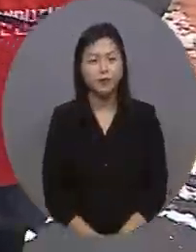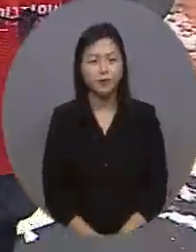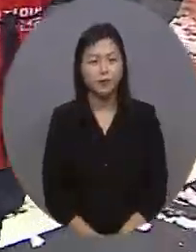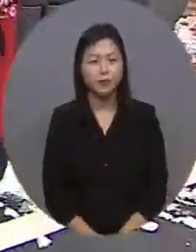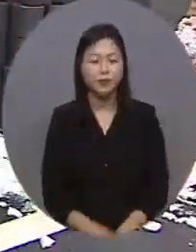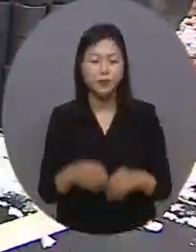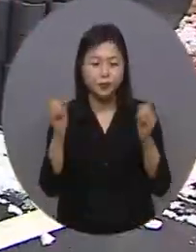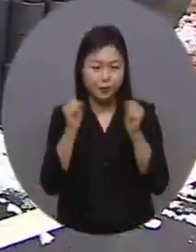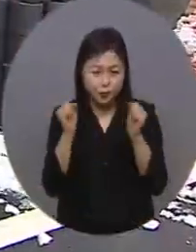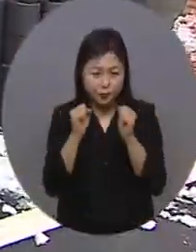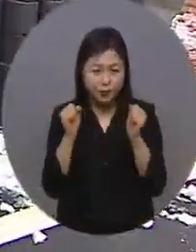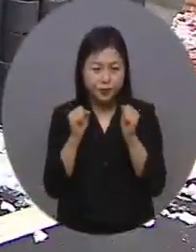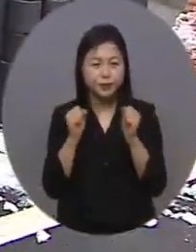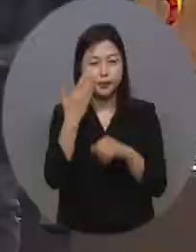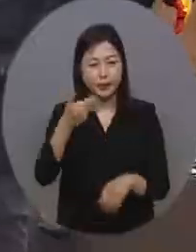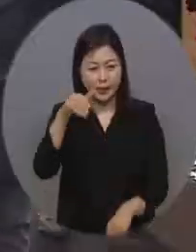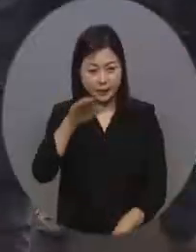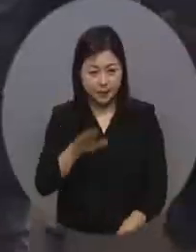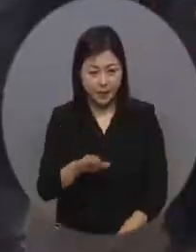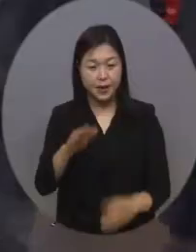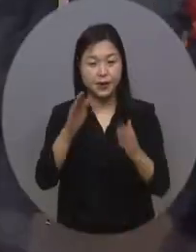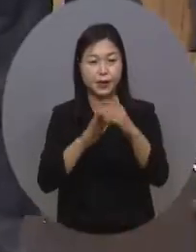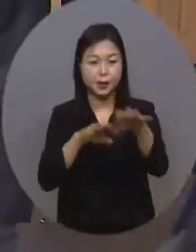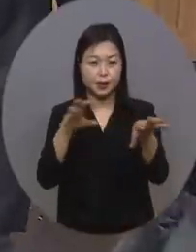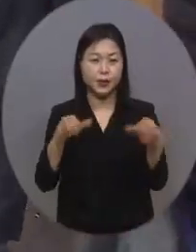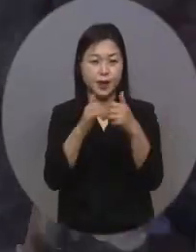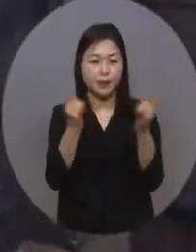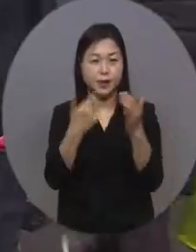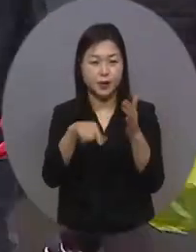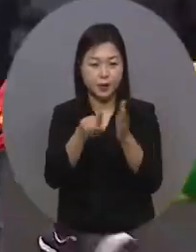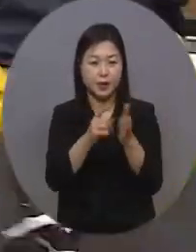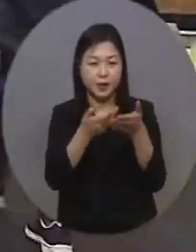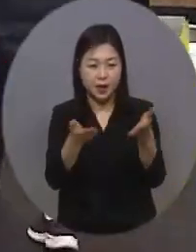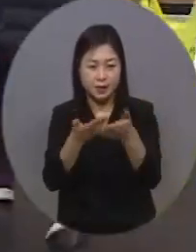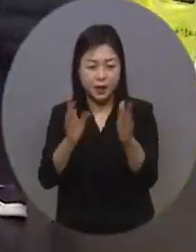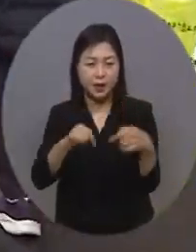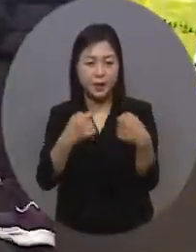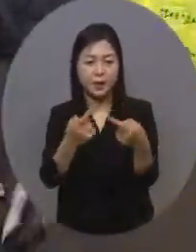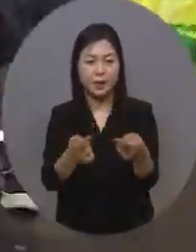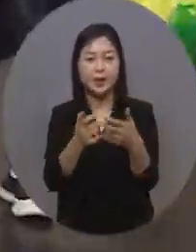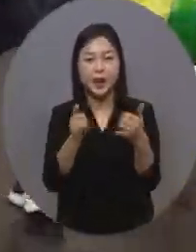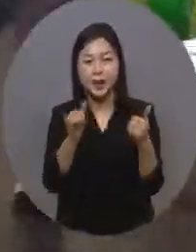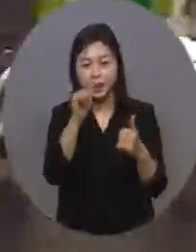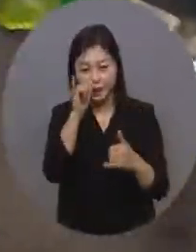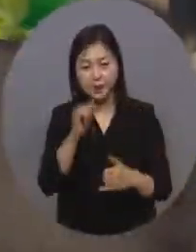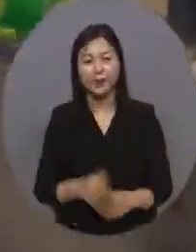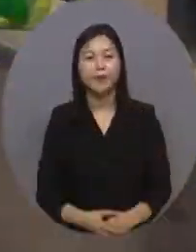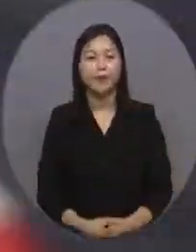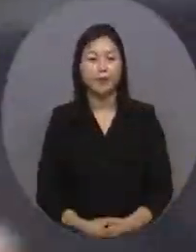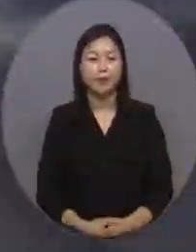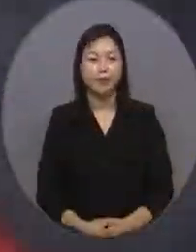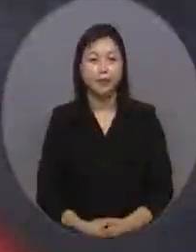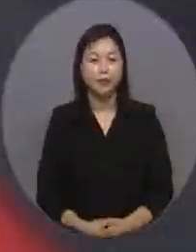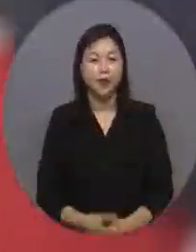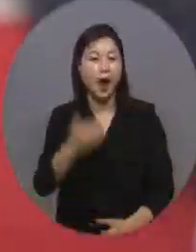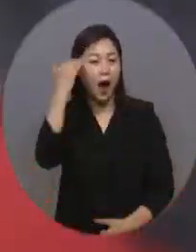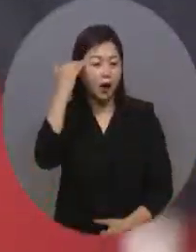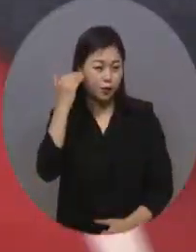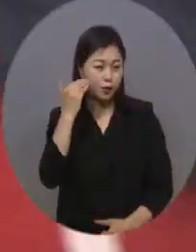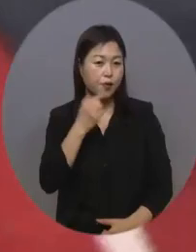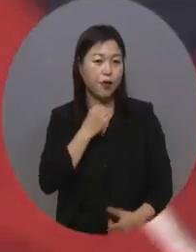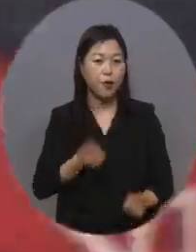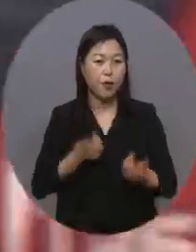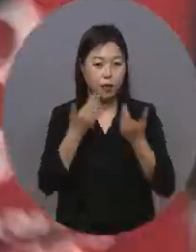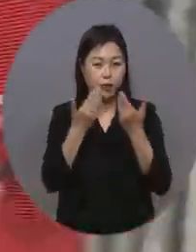이처럼 추운 날씨에도 불구하고 이웃들을 위한 나눔을 위해 동참한 이들이 있습니다. 바로 대한민국